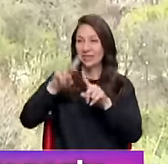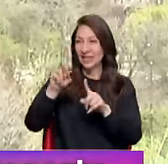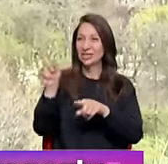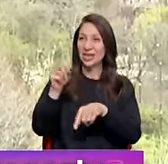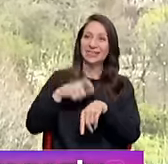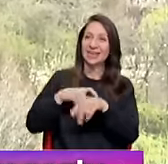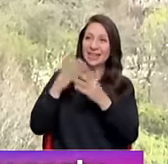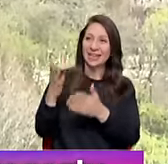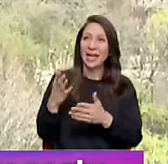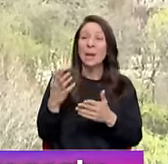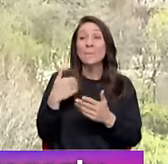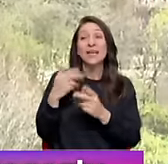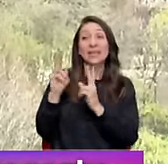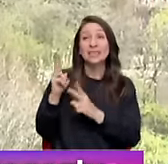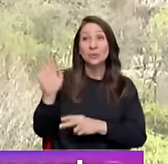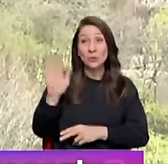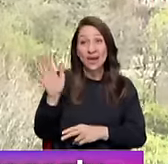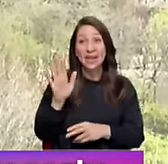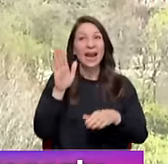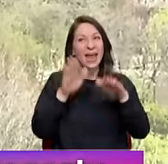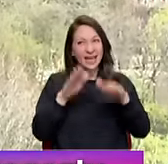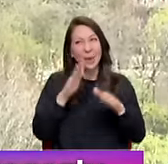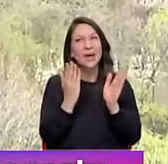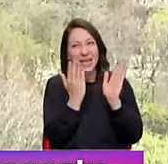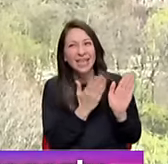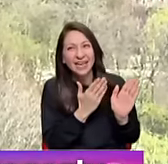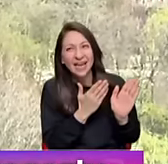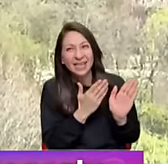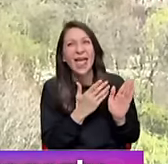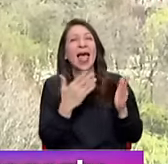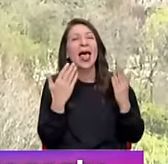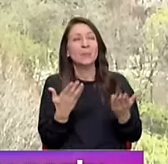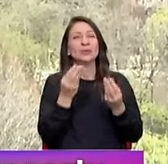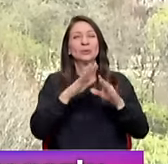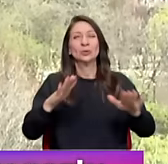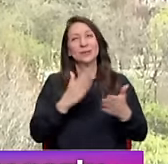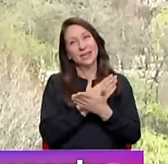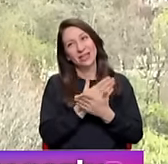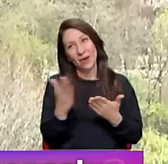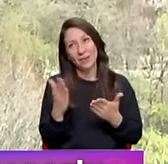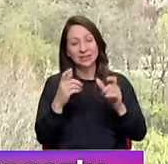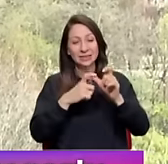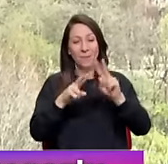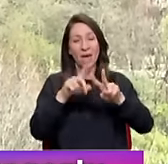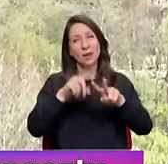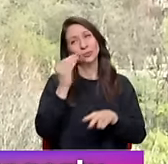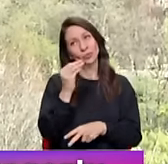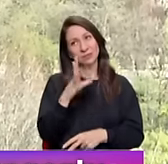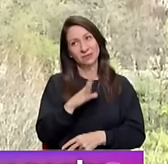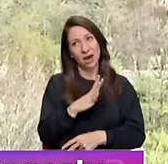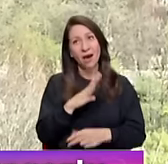Çalar Saat'teydi. Ben kendisini uğurlarken, reklamada giderken elbette çocuklarımızdan devam edelim. SMA'lı çocuklarımız